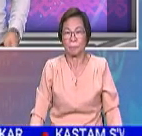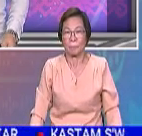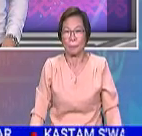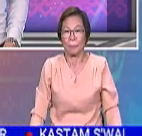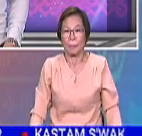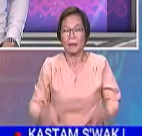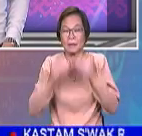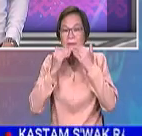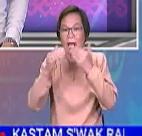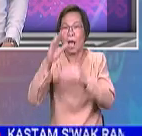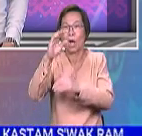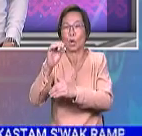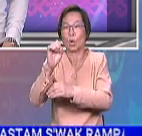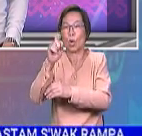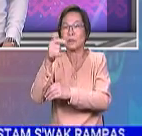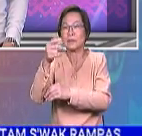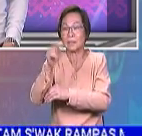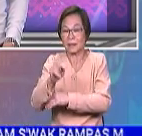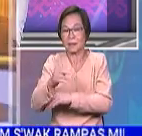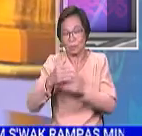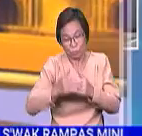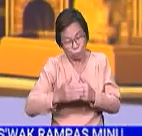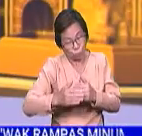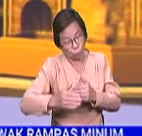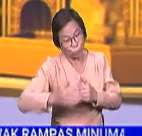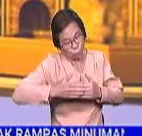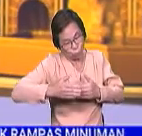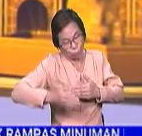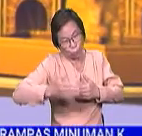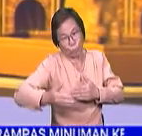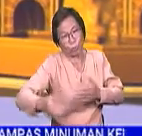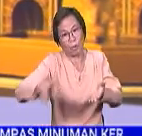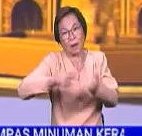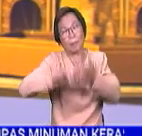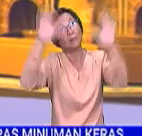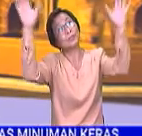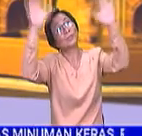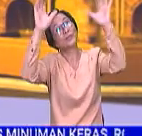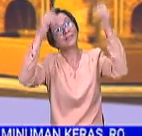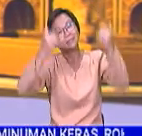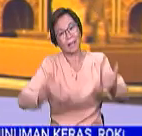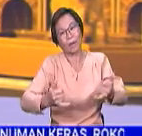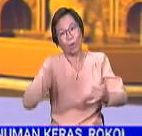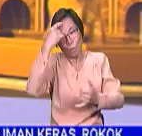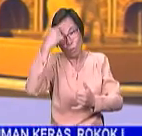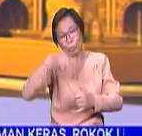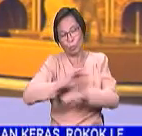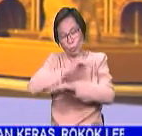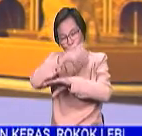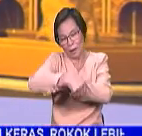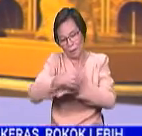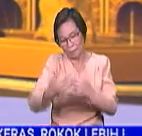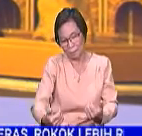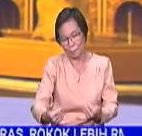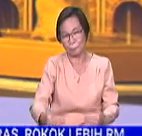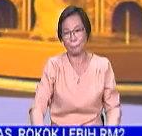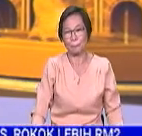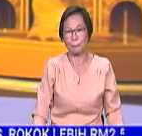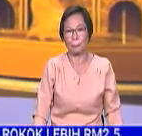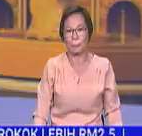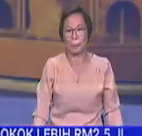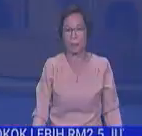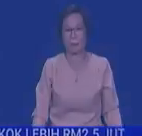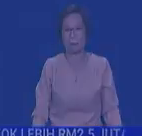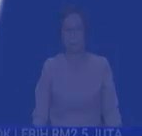baca make Austin seterusnya kita dapatkan dahulu laporan cuaca semasa untuk malam ini